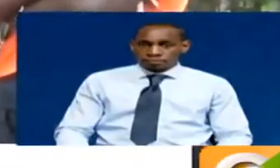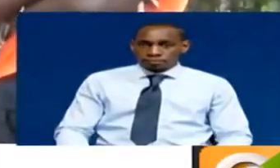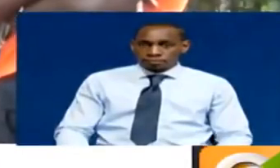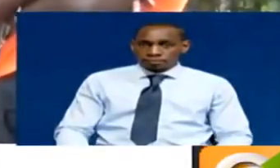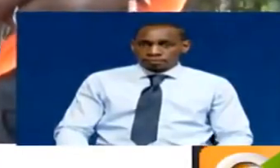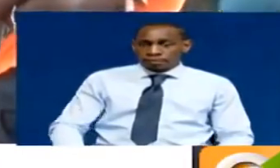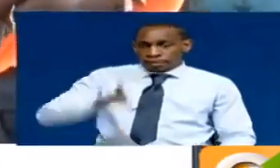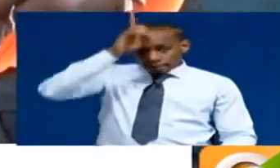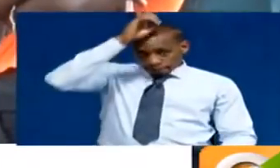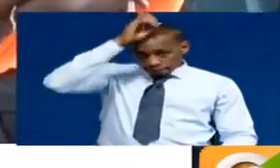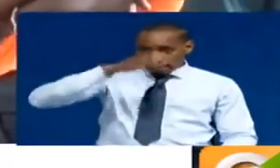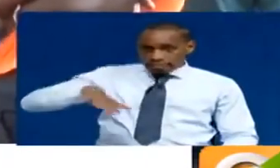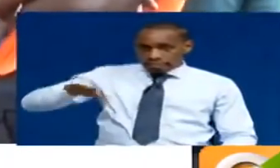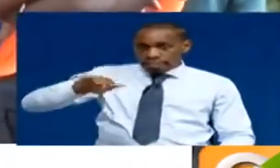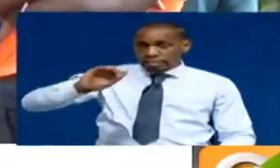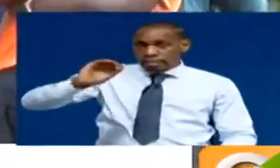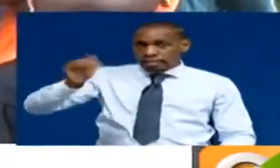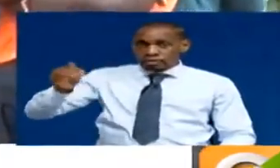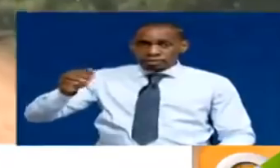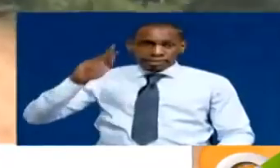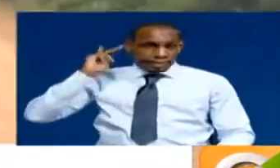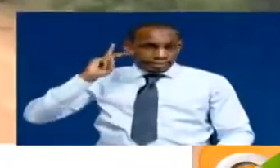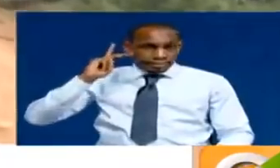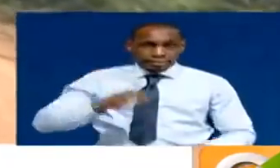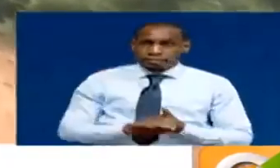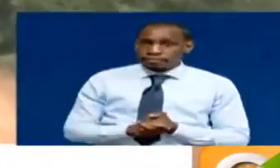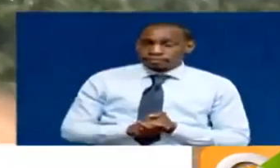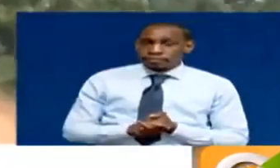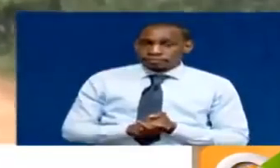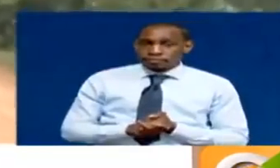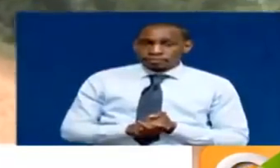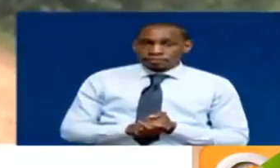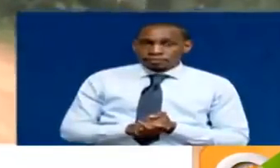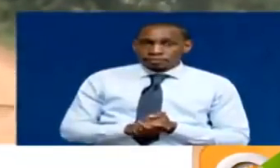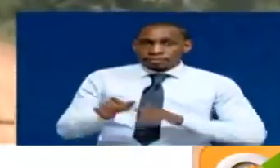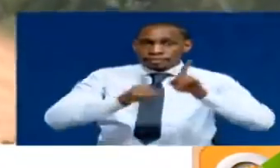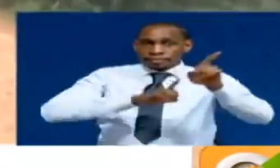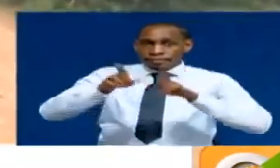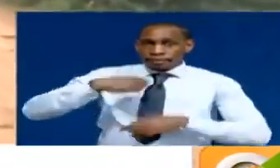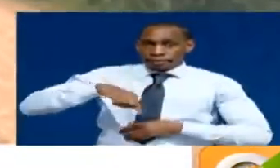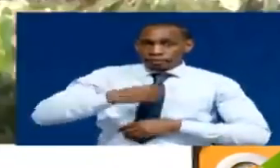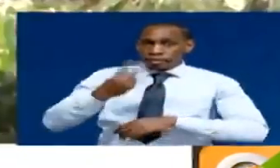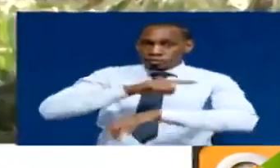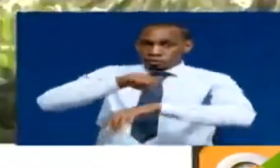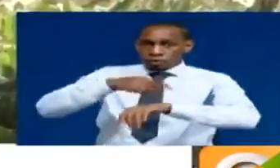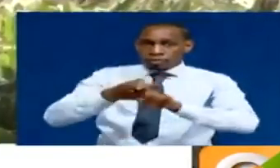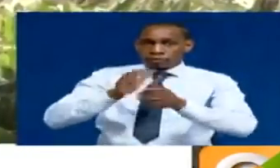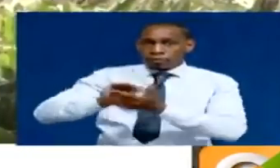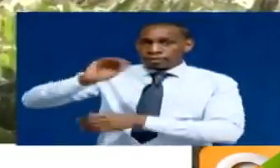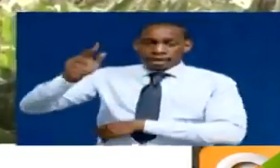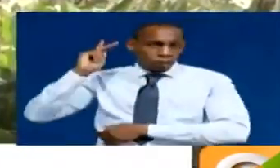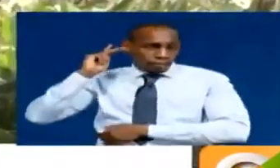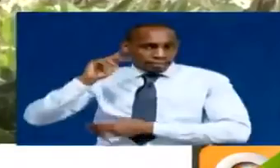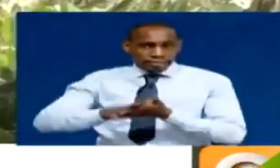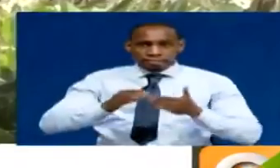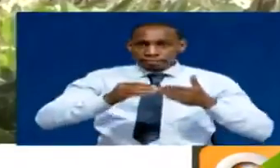Ni katika kijiji cha Nyagenke, maeneo ya Sengera, Bomachoge Borabu. Safari yetu ya saa mbili kutoka mji wa